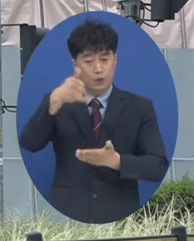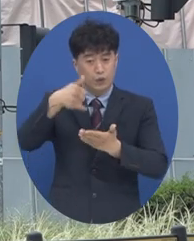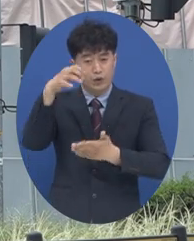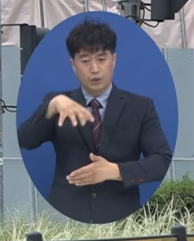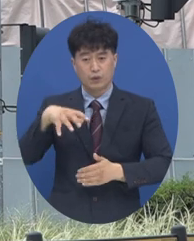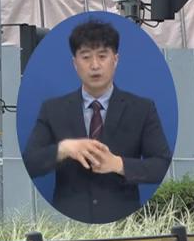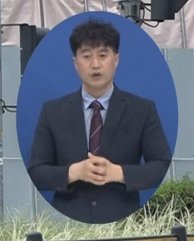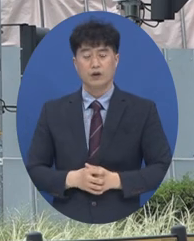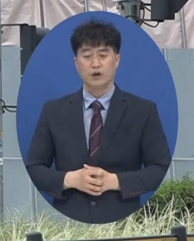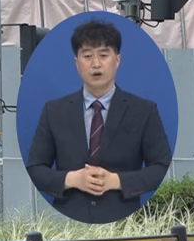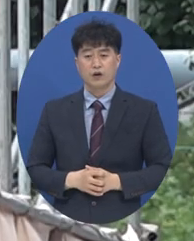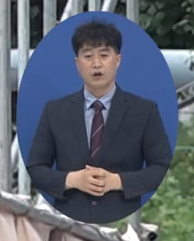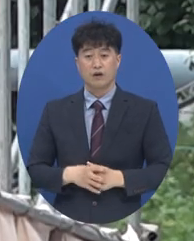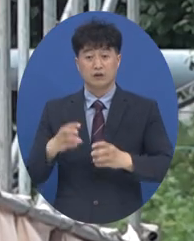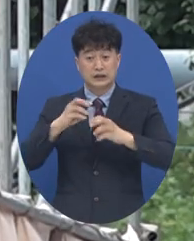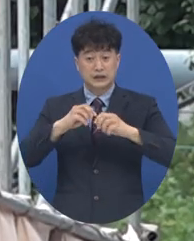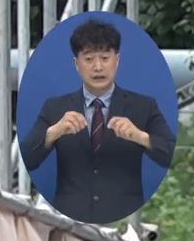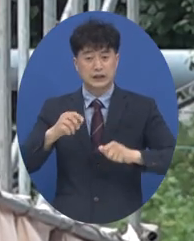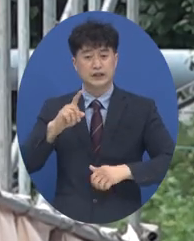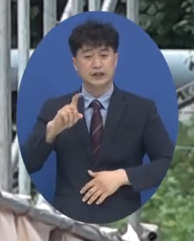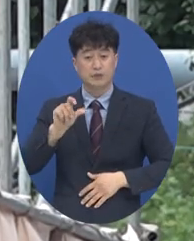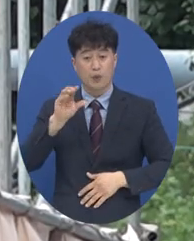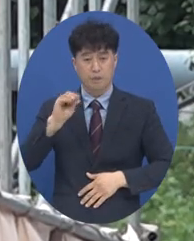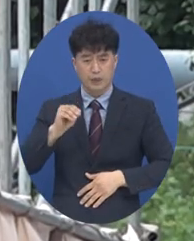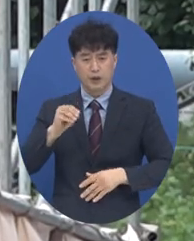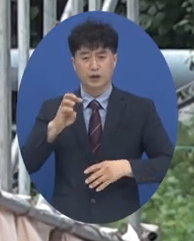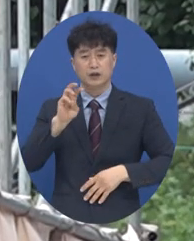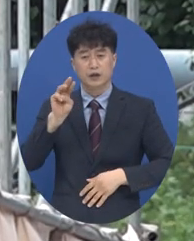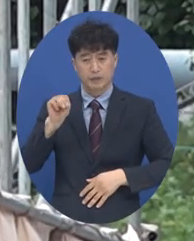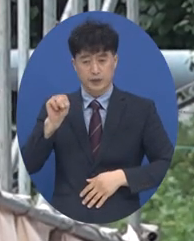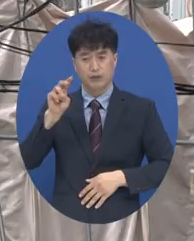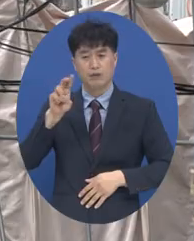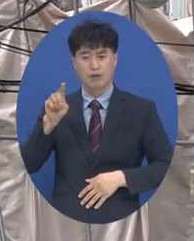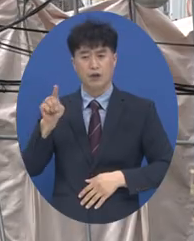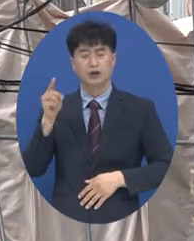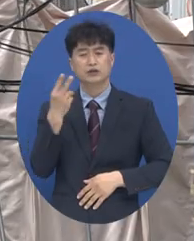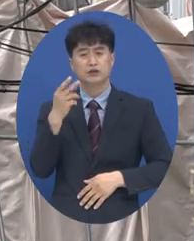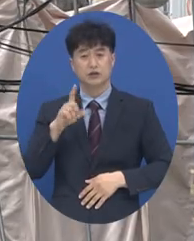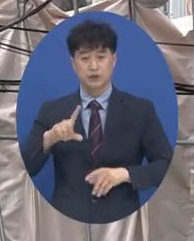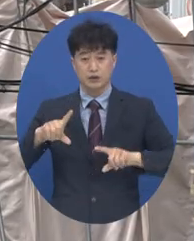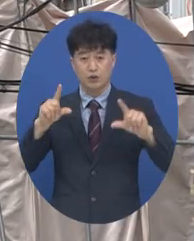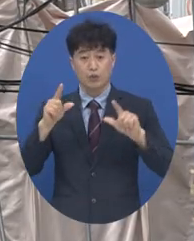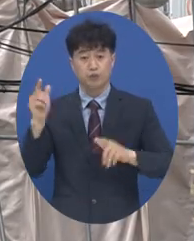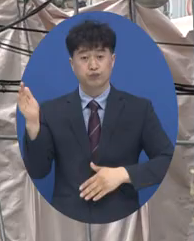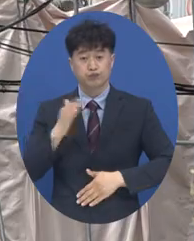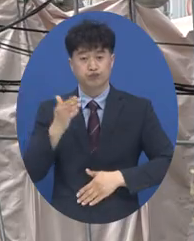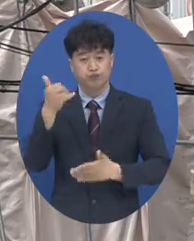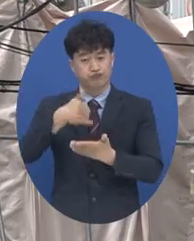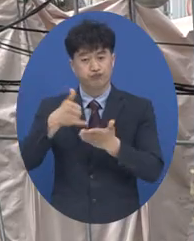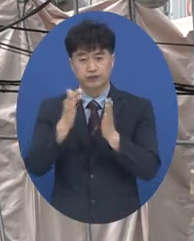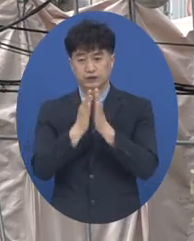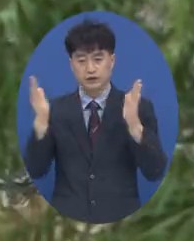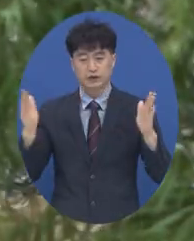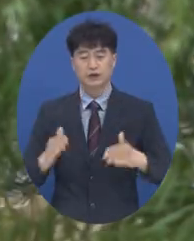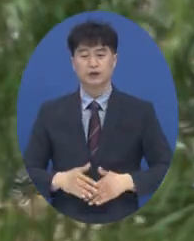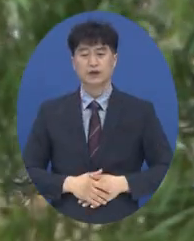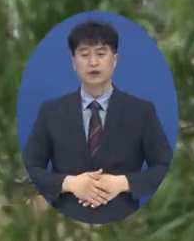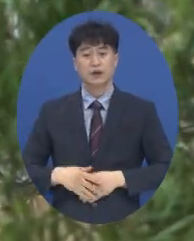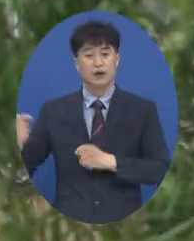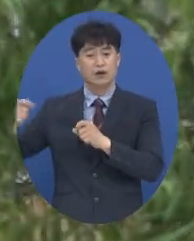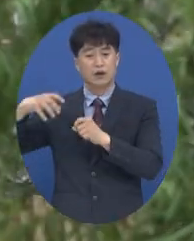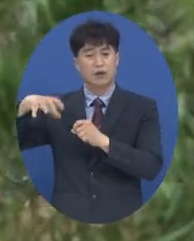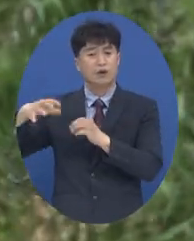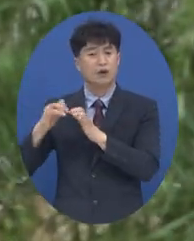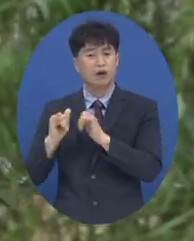경기도에 위치한 한 공사장. 연면적 15만 제곱미터 규모로 지난 2011년부터 공사에